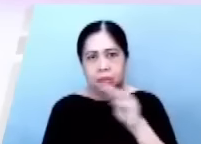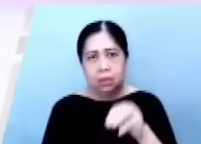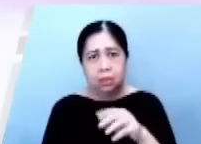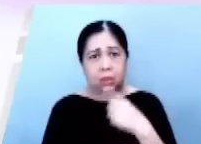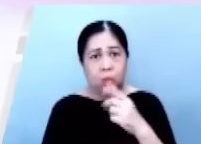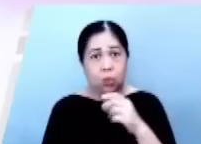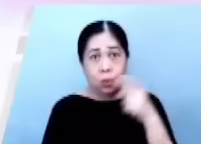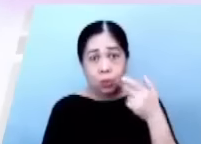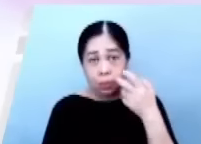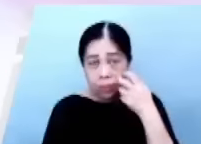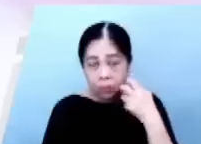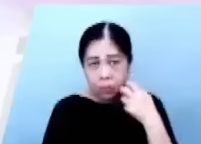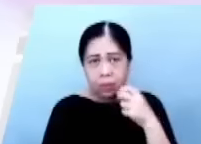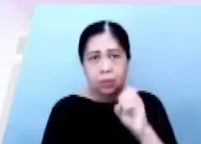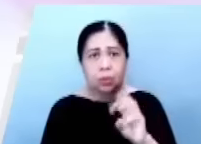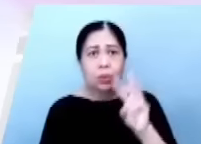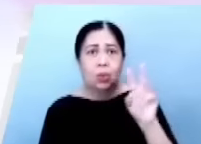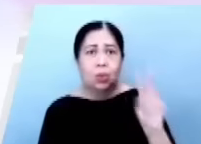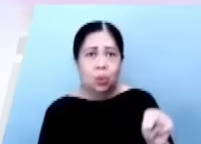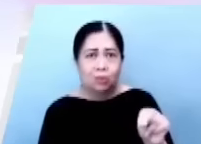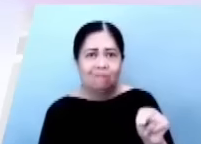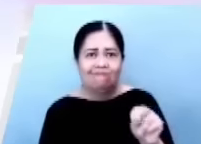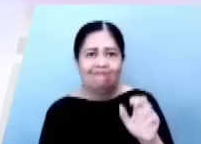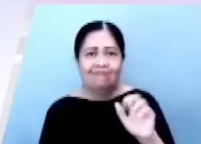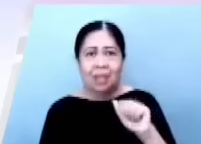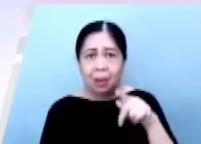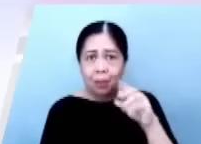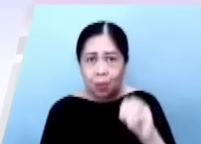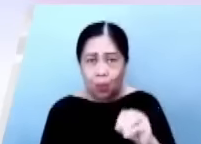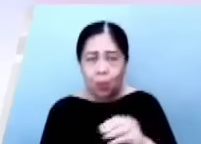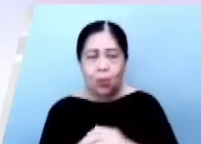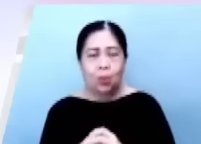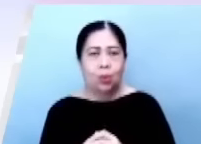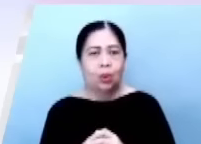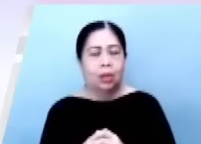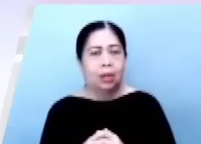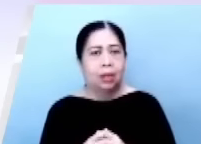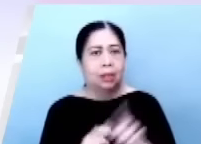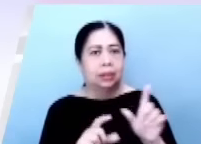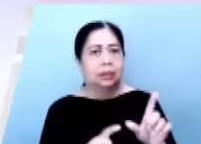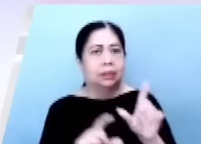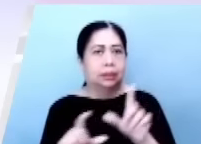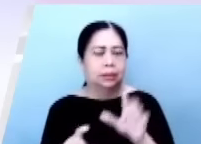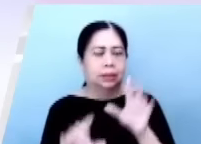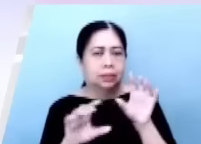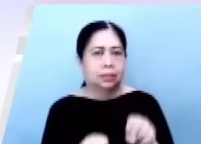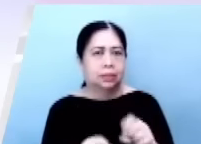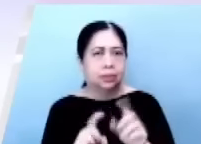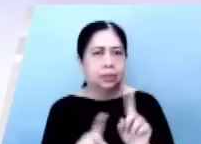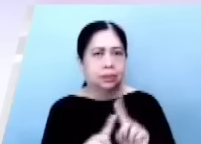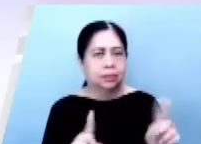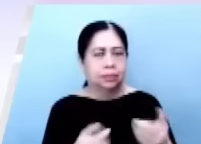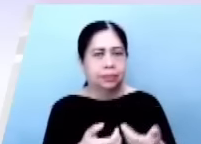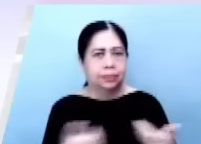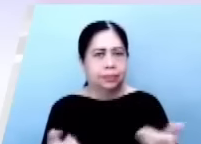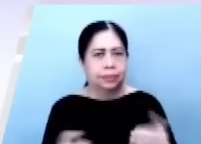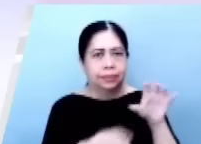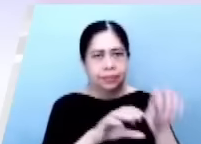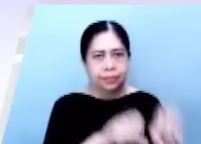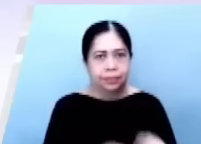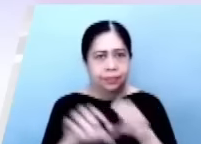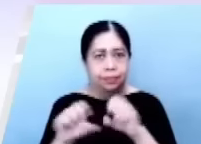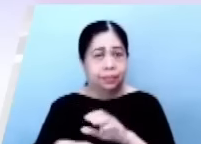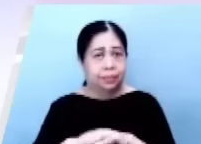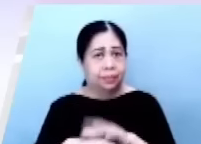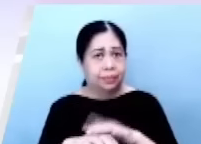na kinilalang mga sarili niyang apo. Ang mga suspect na huli sa magkahiwalay na operasyon. Babala po dahil